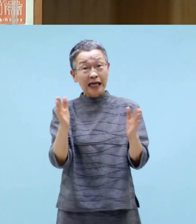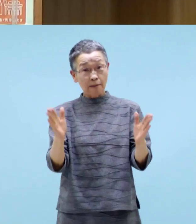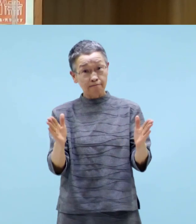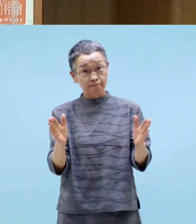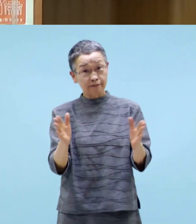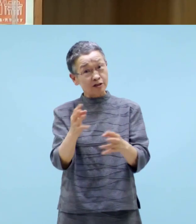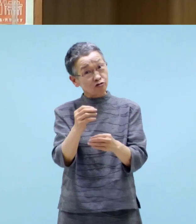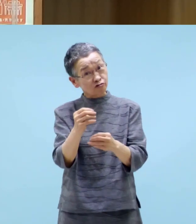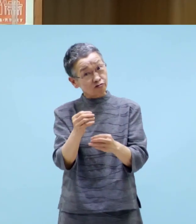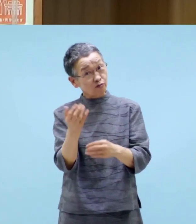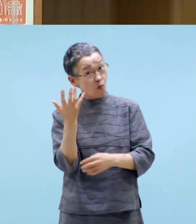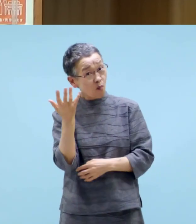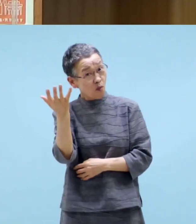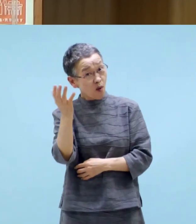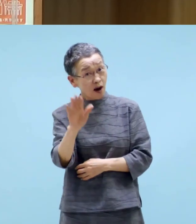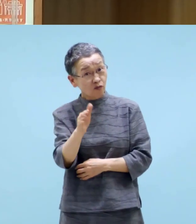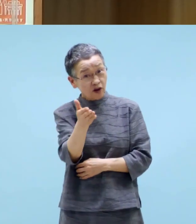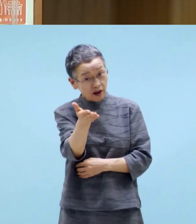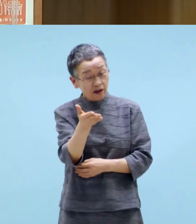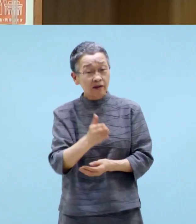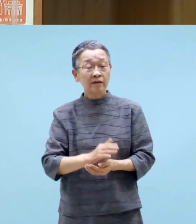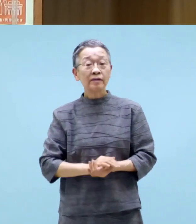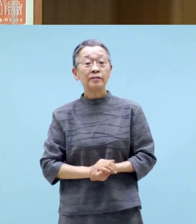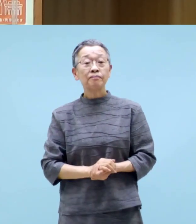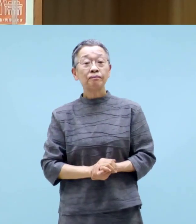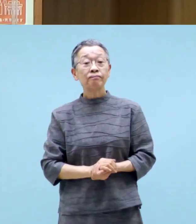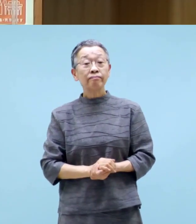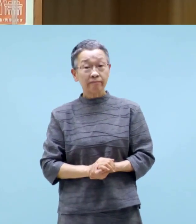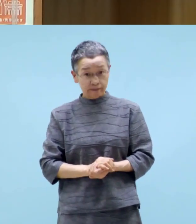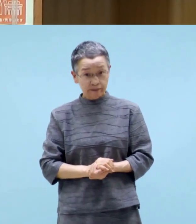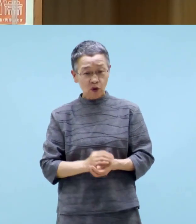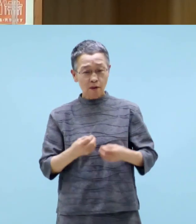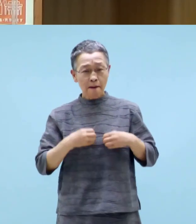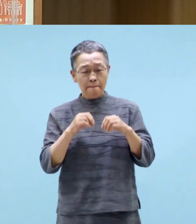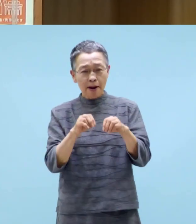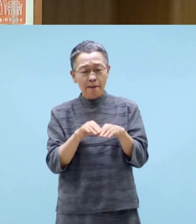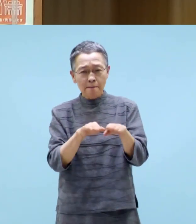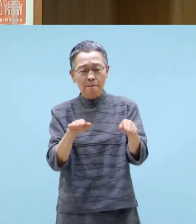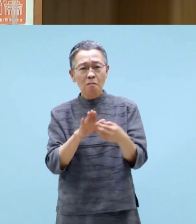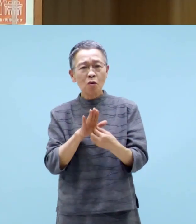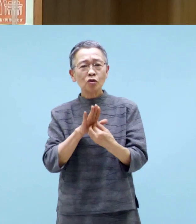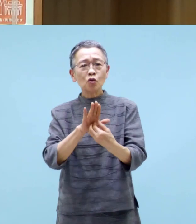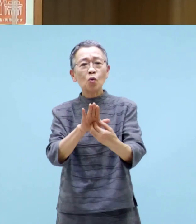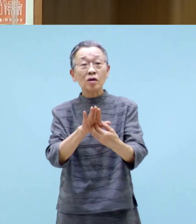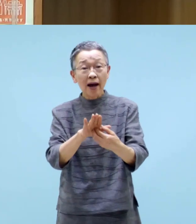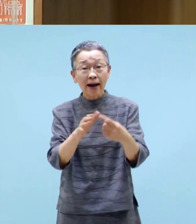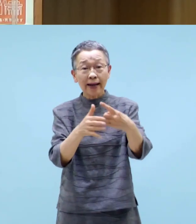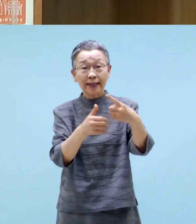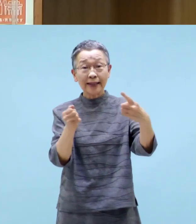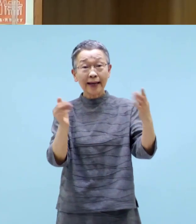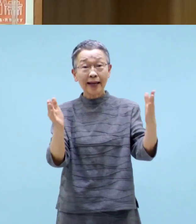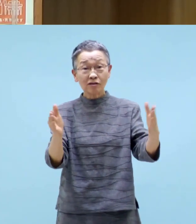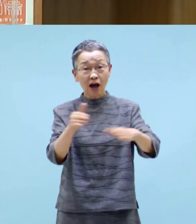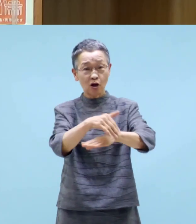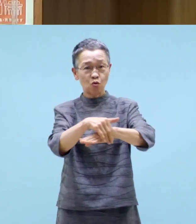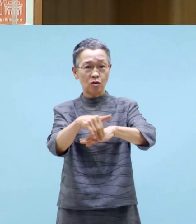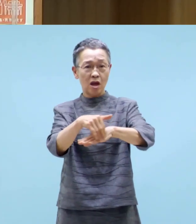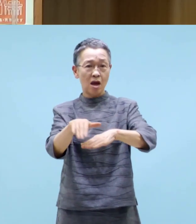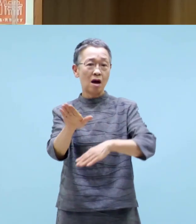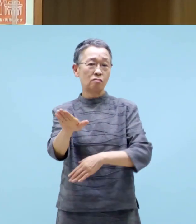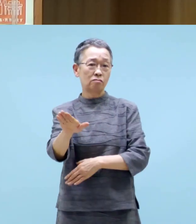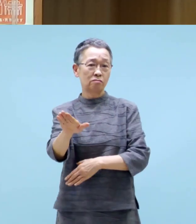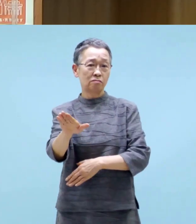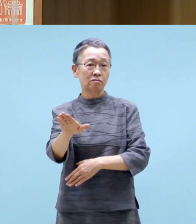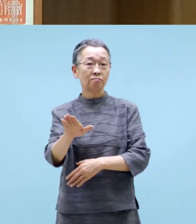まで想定されているんでしょうか。 これはまん延防止等重点措置が1ヶ月間予定されてますから、ただ